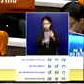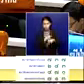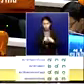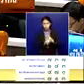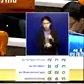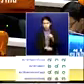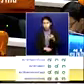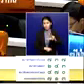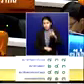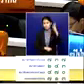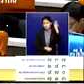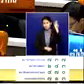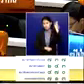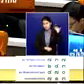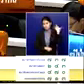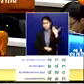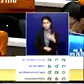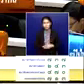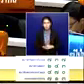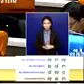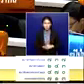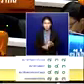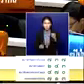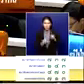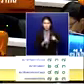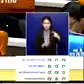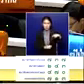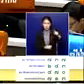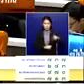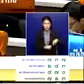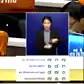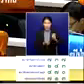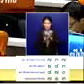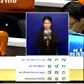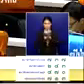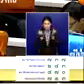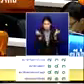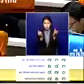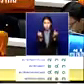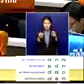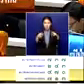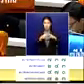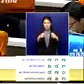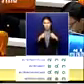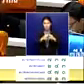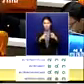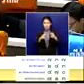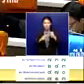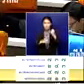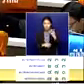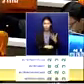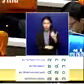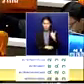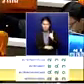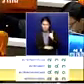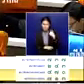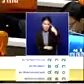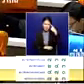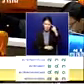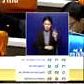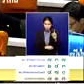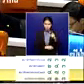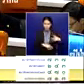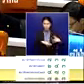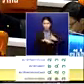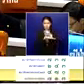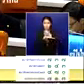ผ่านมาได้พิสูจน์แล้วว่าบทบาทของศาลรัฐธรรมนูญเป็นภัยอย่างร้ายแรงต่อระบอบประชาธิปไตยทำลายล้างระบอบพรรค